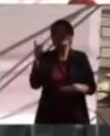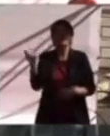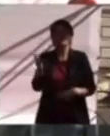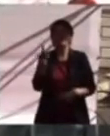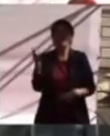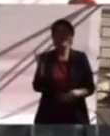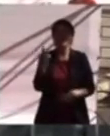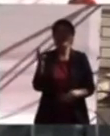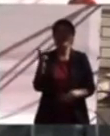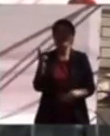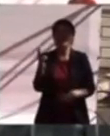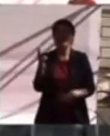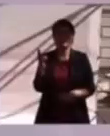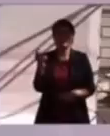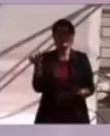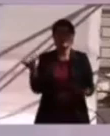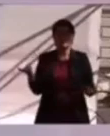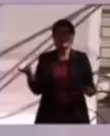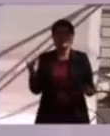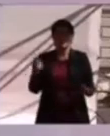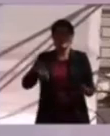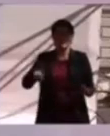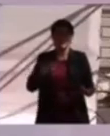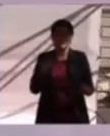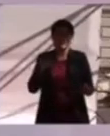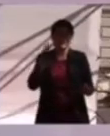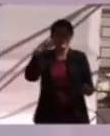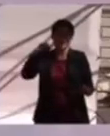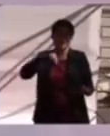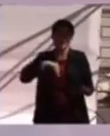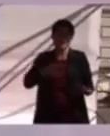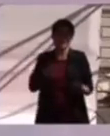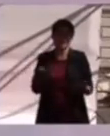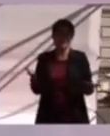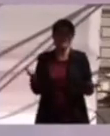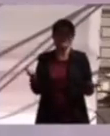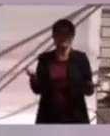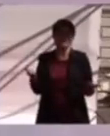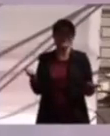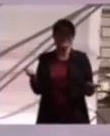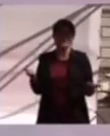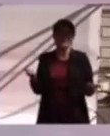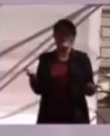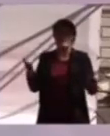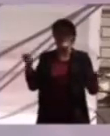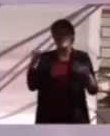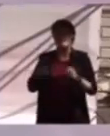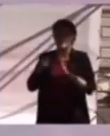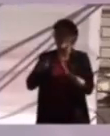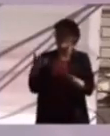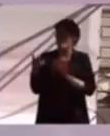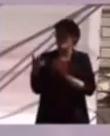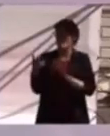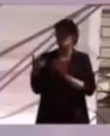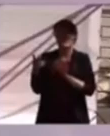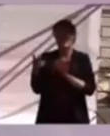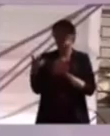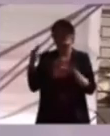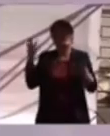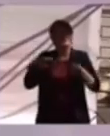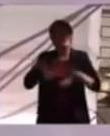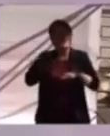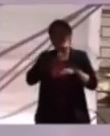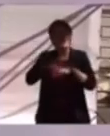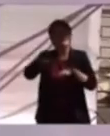inconsapevole di tutto questo no ma da un certo punto di vista proprio perché son passati dei mesi e alle spalle abbiamo un'esperienza io